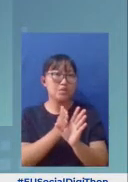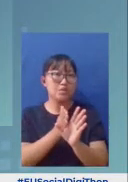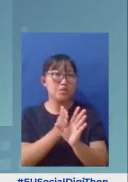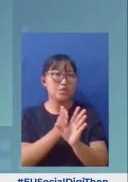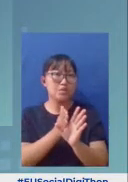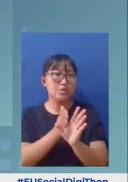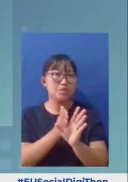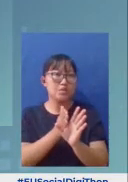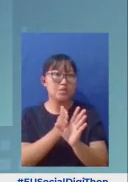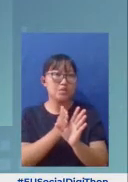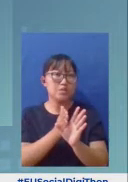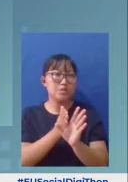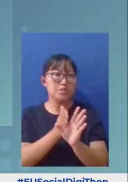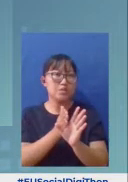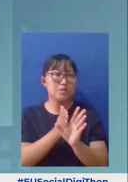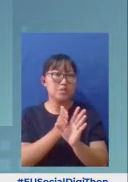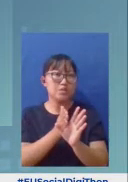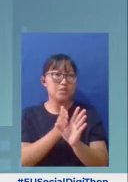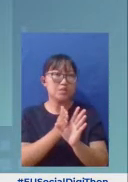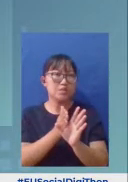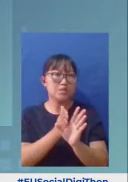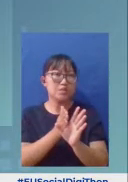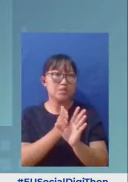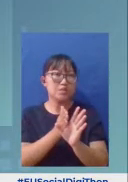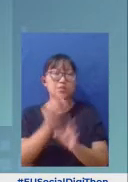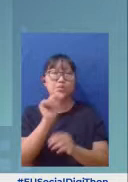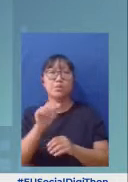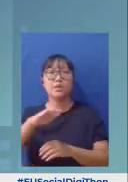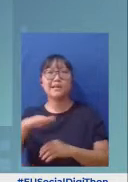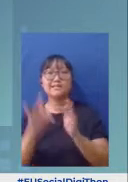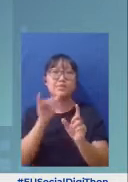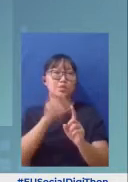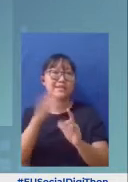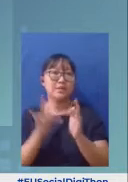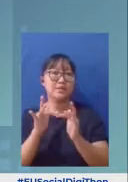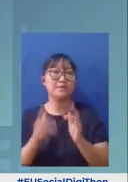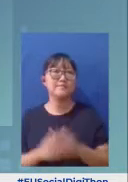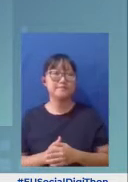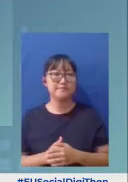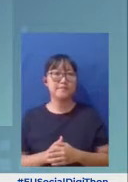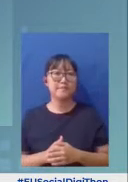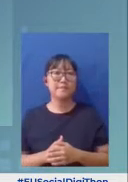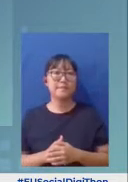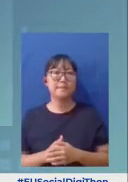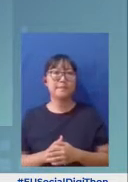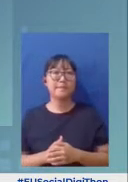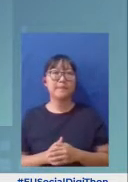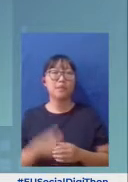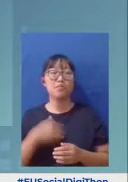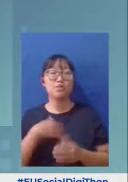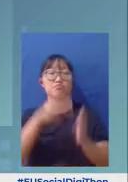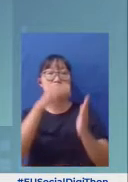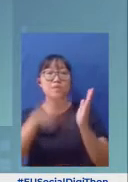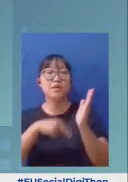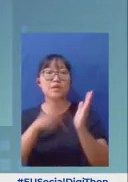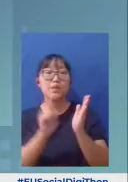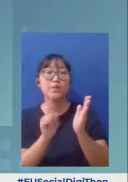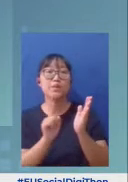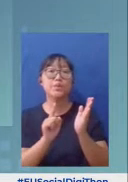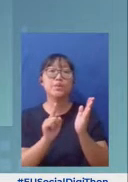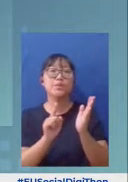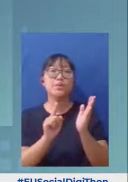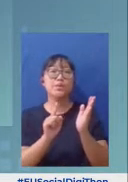CV dari Bu Nina. Ibu Nina Ana Surti Aryani, SPSI, MSc Psikolog, pendidikannya Sarjana Psikologi Fakultas Psikologi